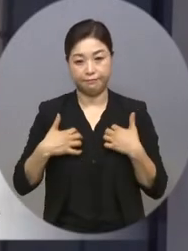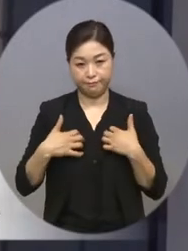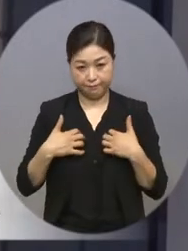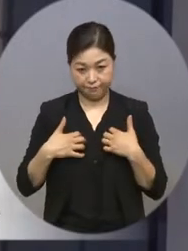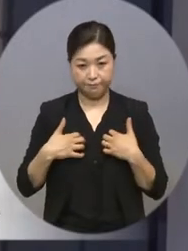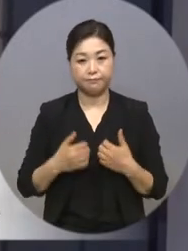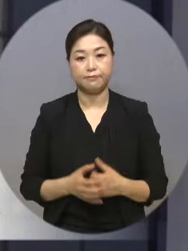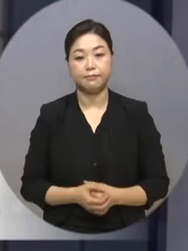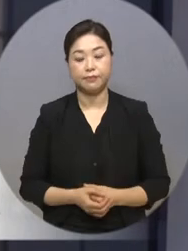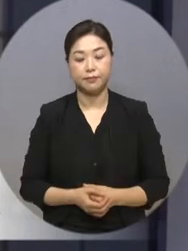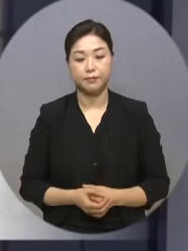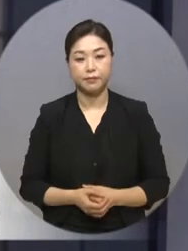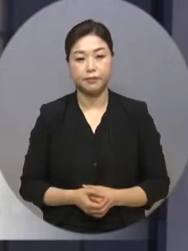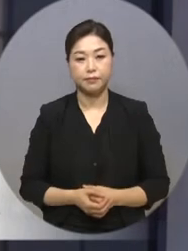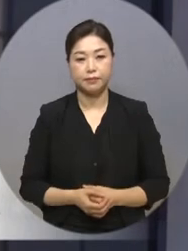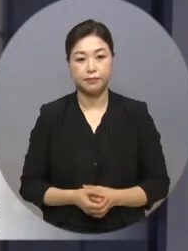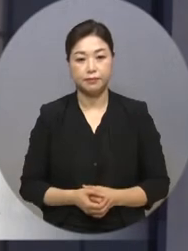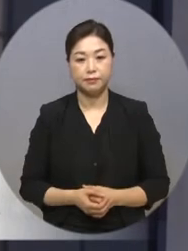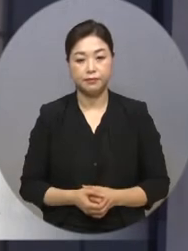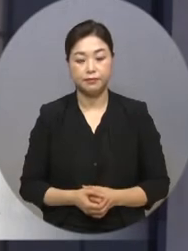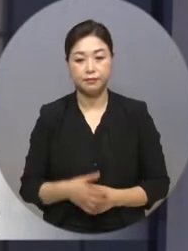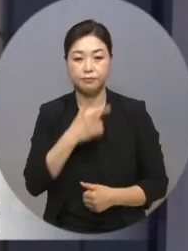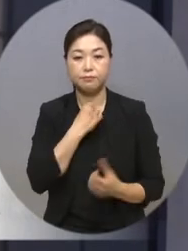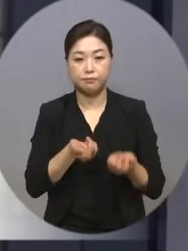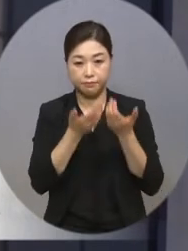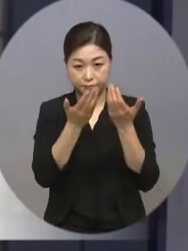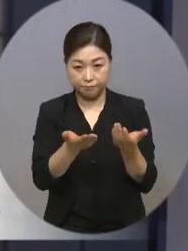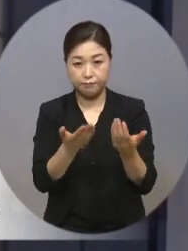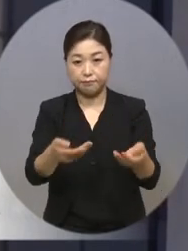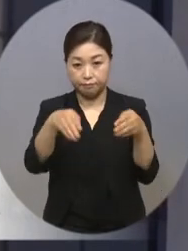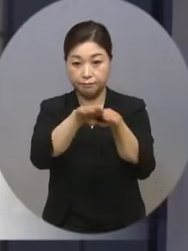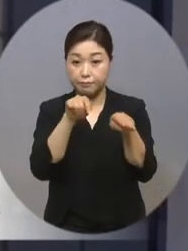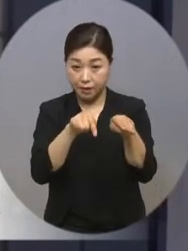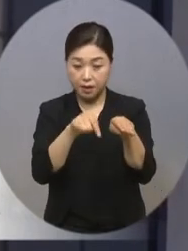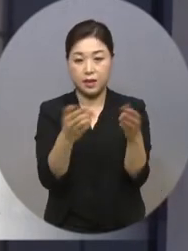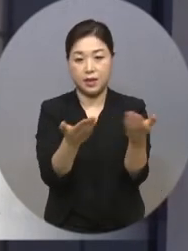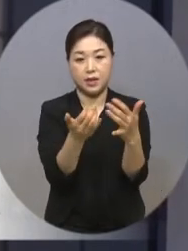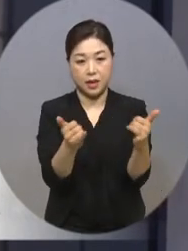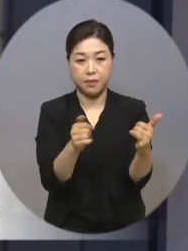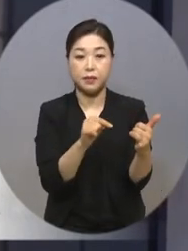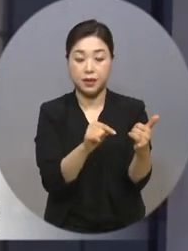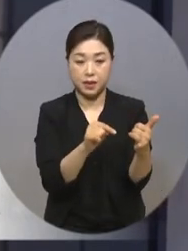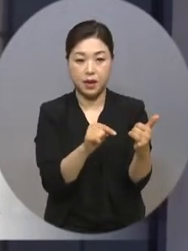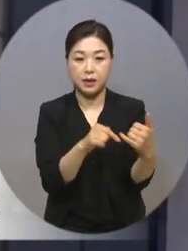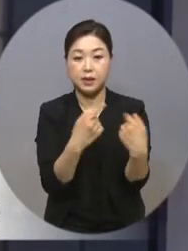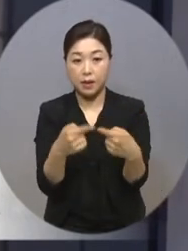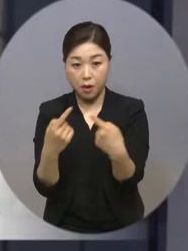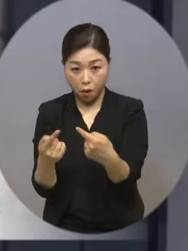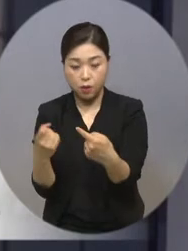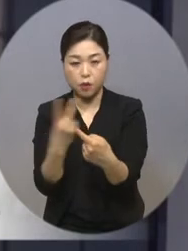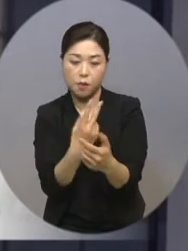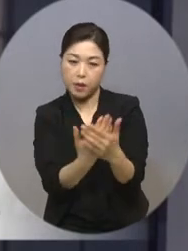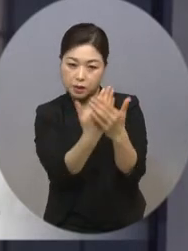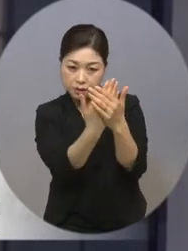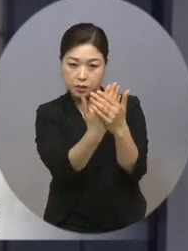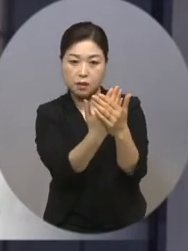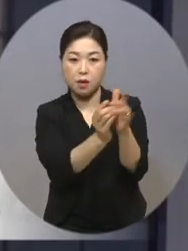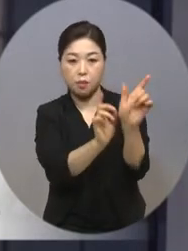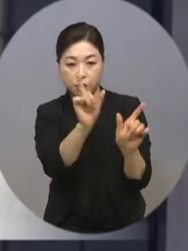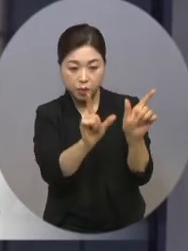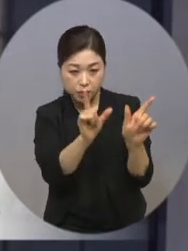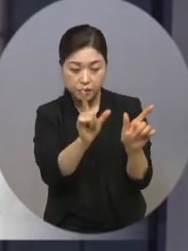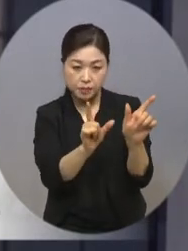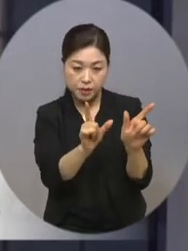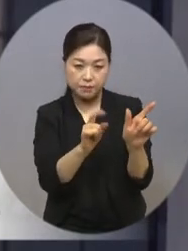마음이고 무엇보다 이제 자원봉사센터 인력들의 이제 많은 참여와 그리고 더